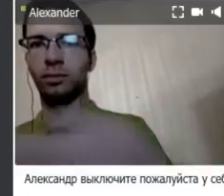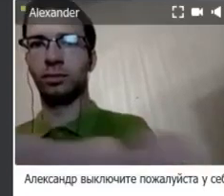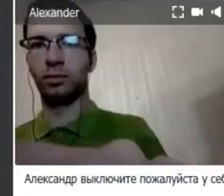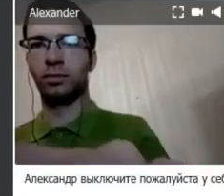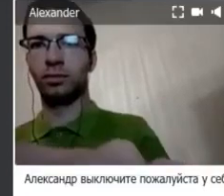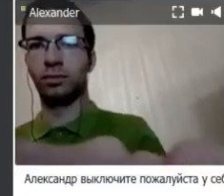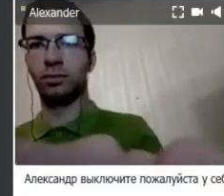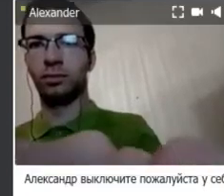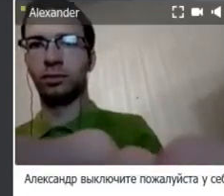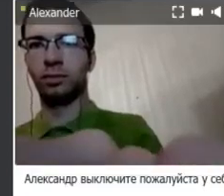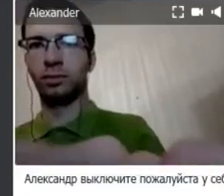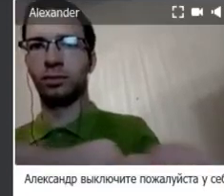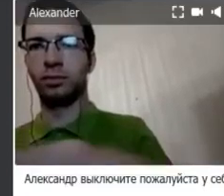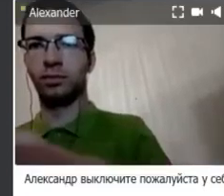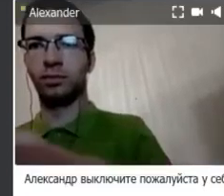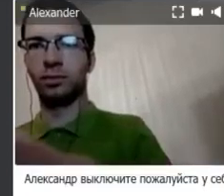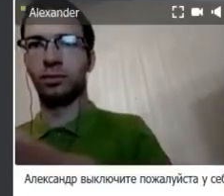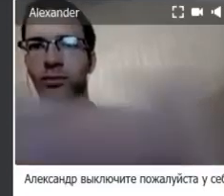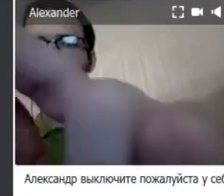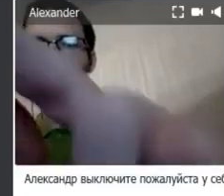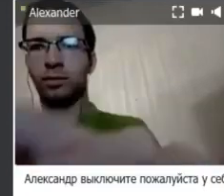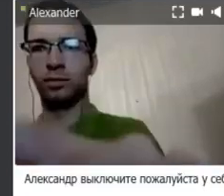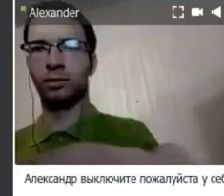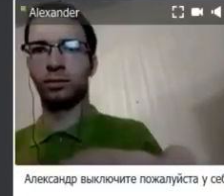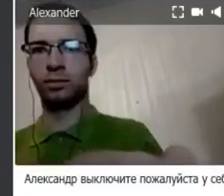Инвестиции изучают